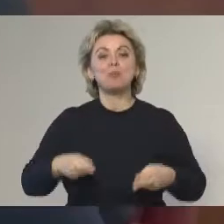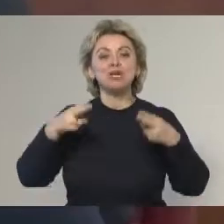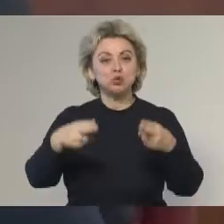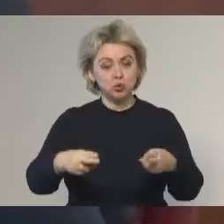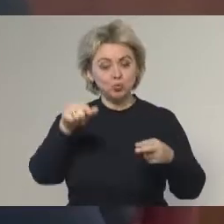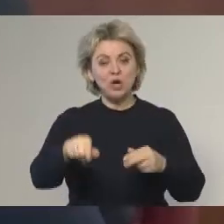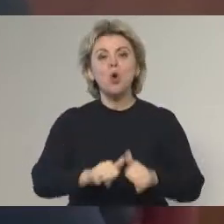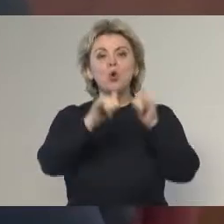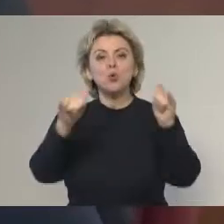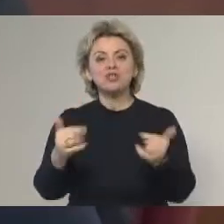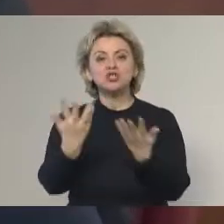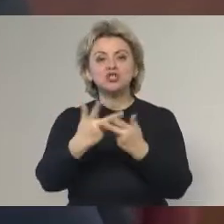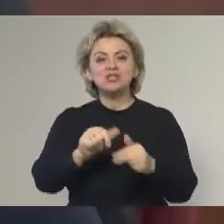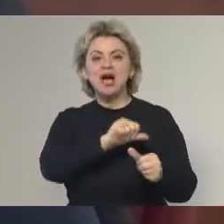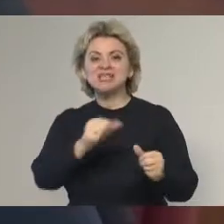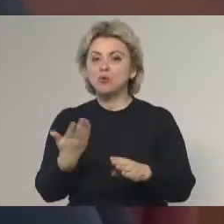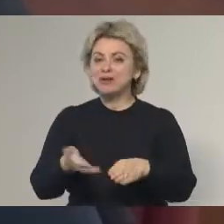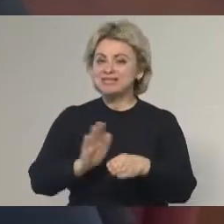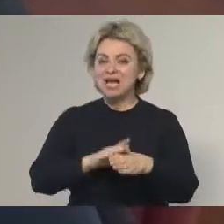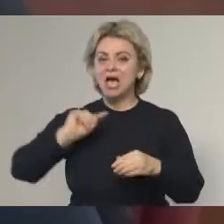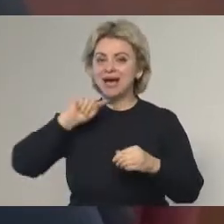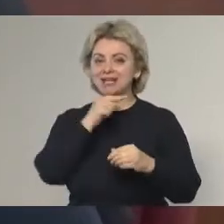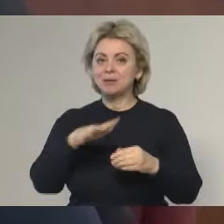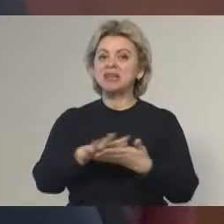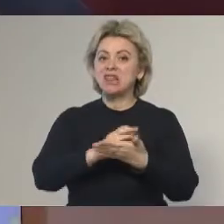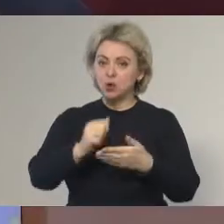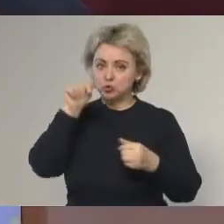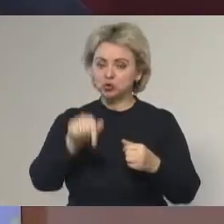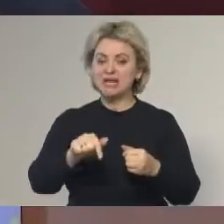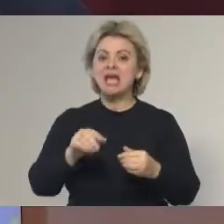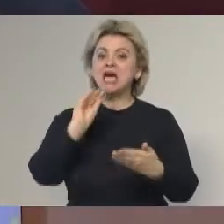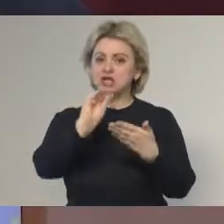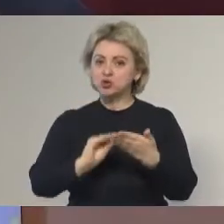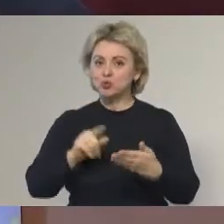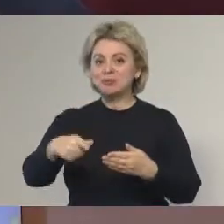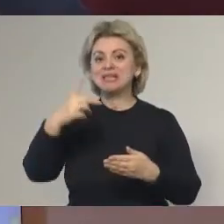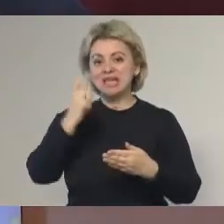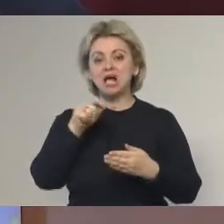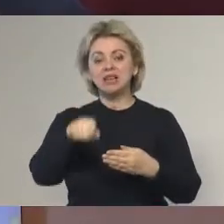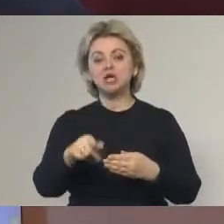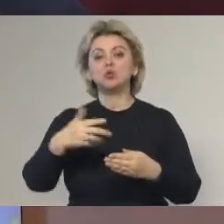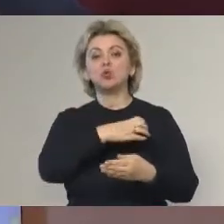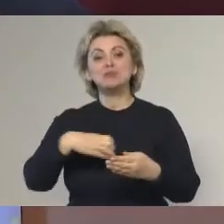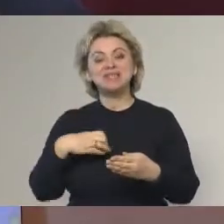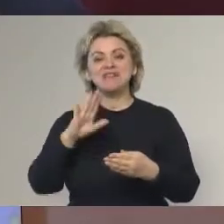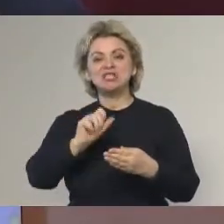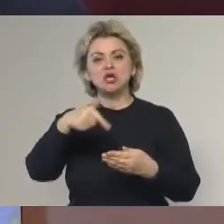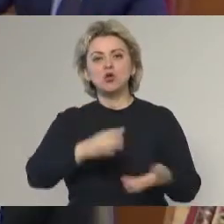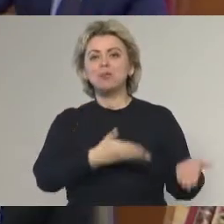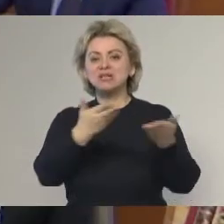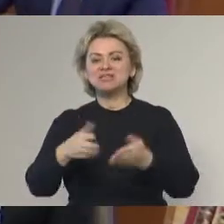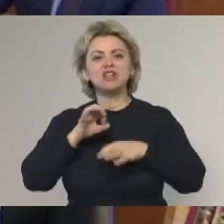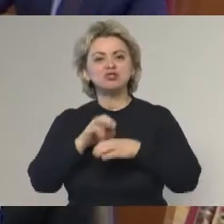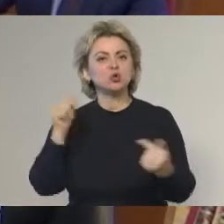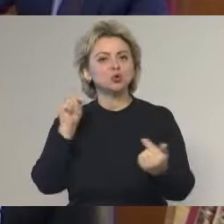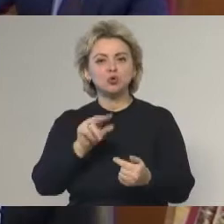преступности. Увеличилось и число особо тяжких экономических правонарушений. Резюмировал доклад губернатор. Василий Голубев призвал вести